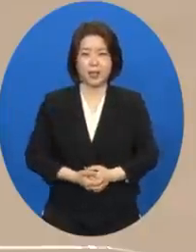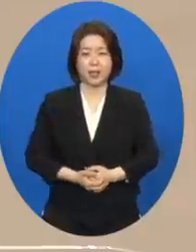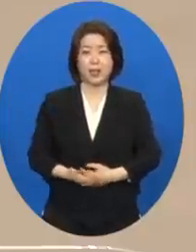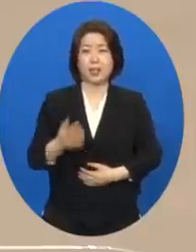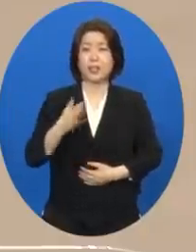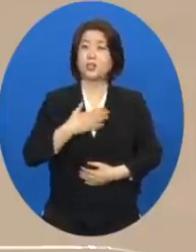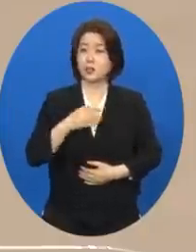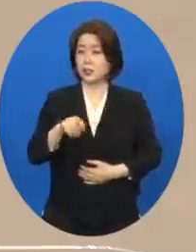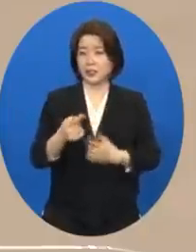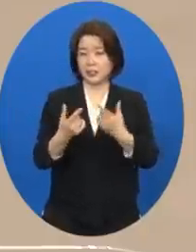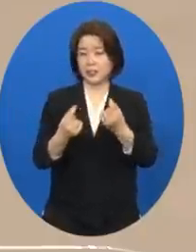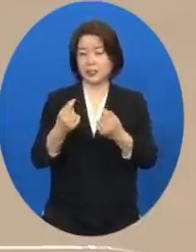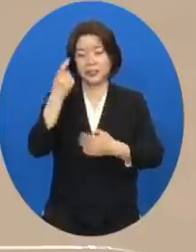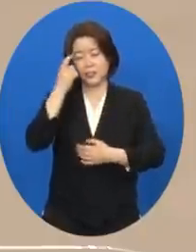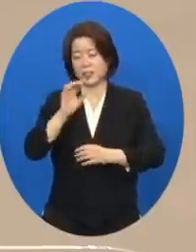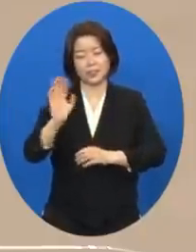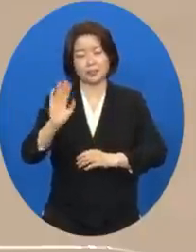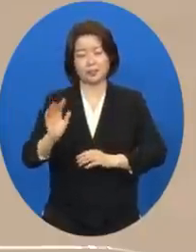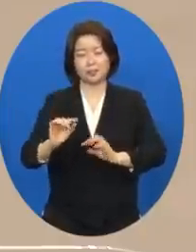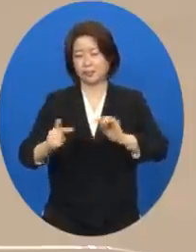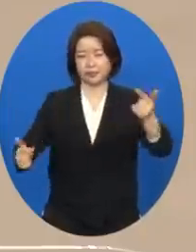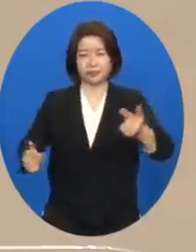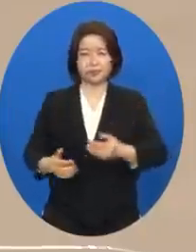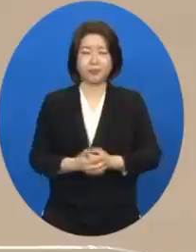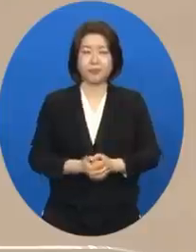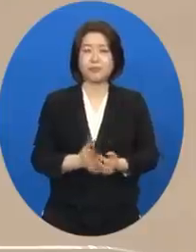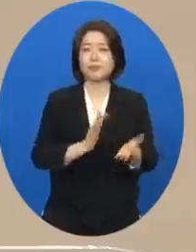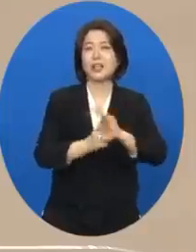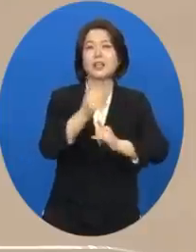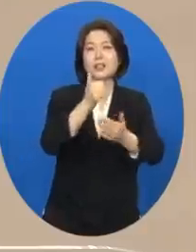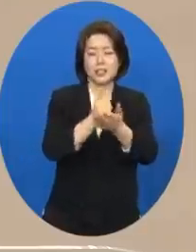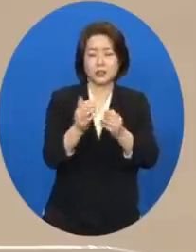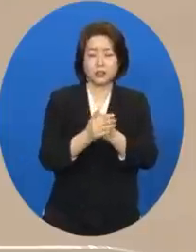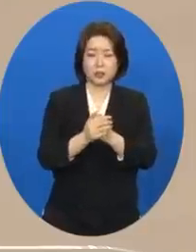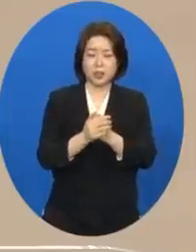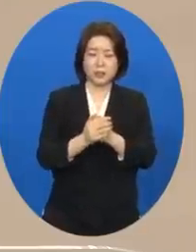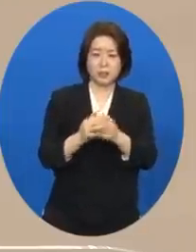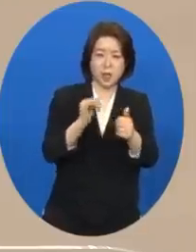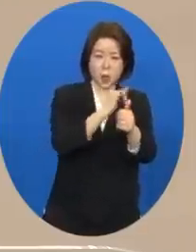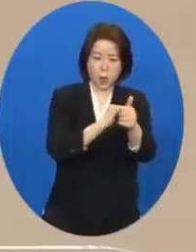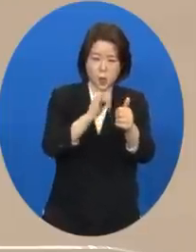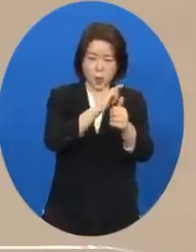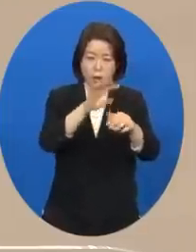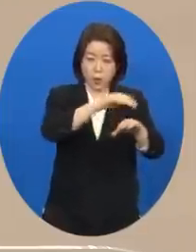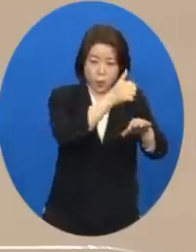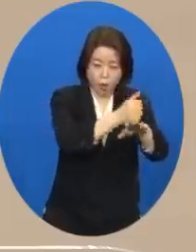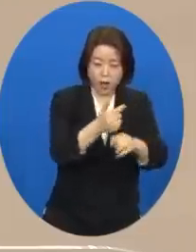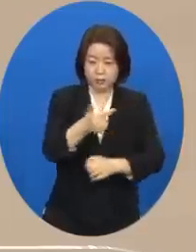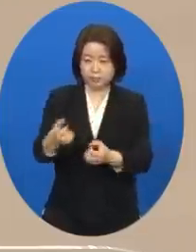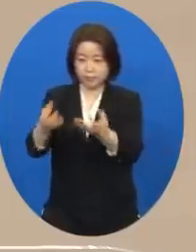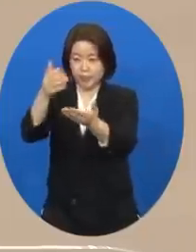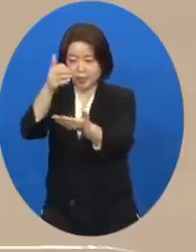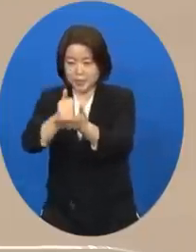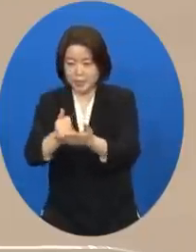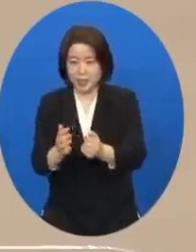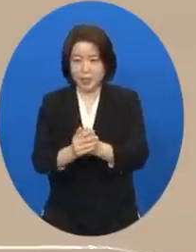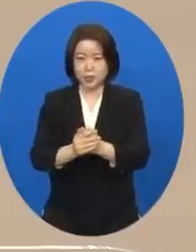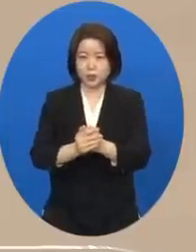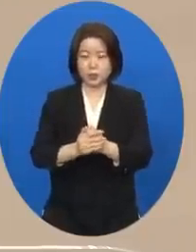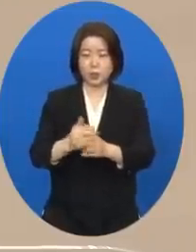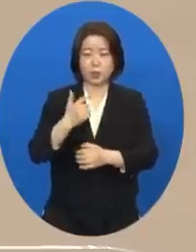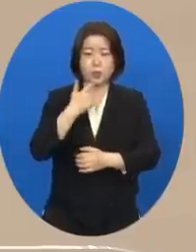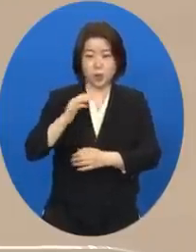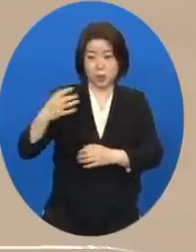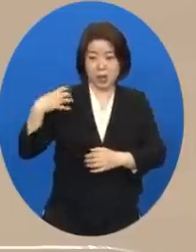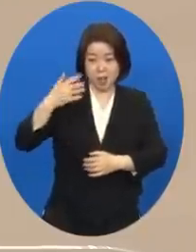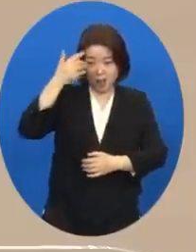저는 그렇게 생각하지 않습니다 예수님께서 페루 당에게 대제 세상에게 찾아가서 혼을